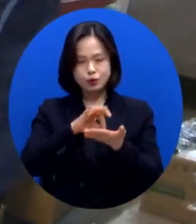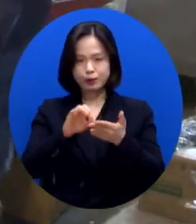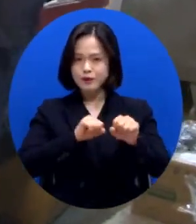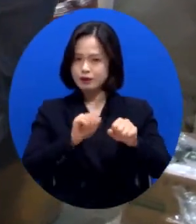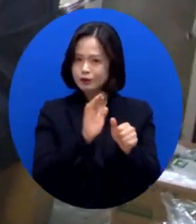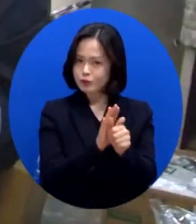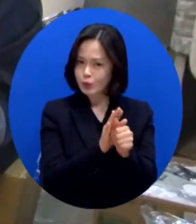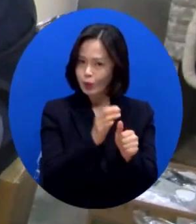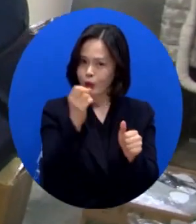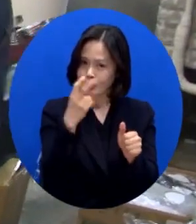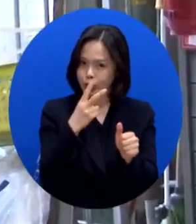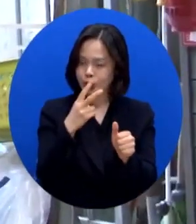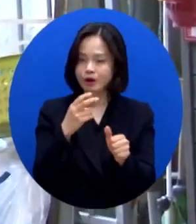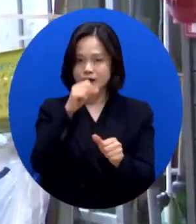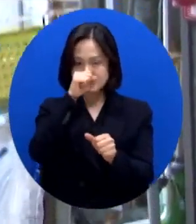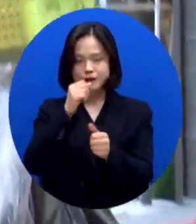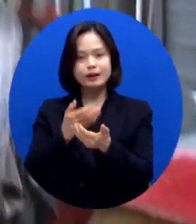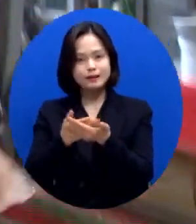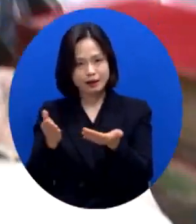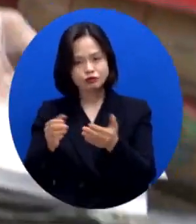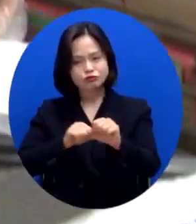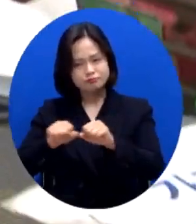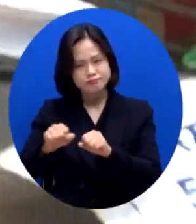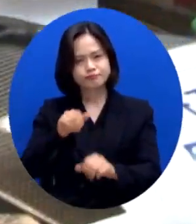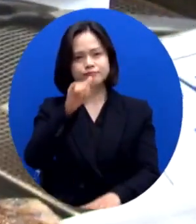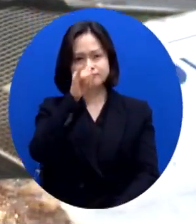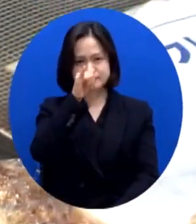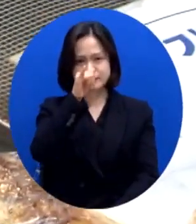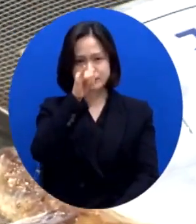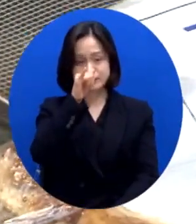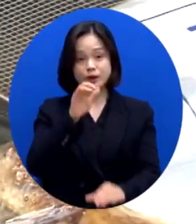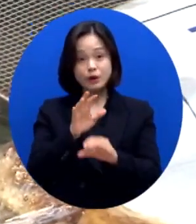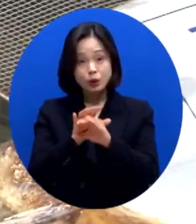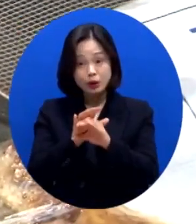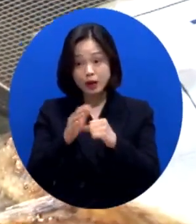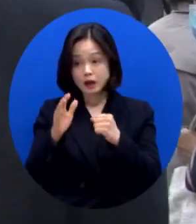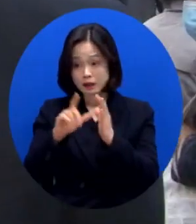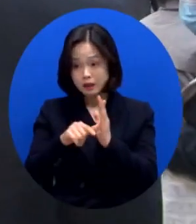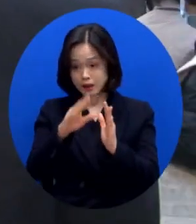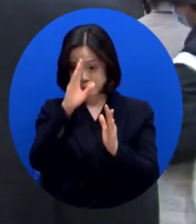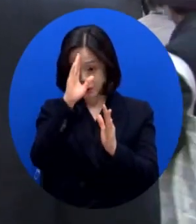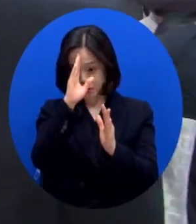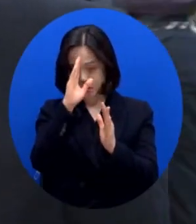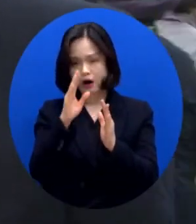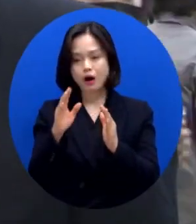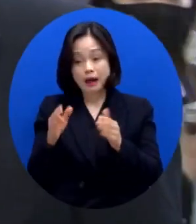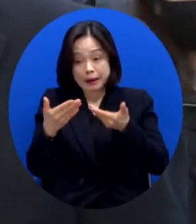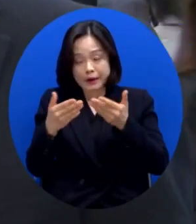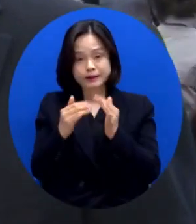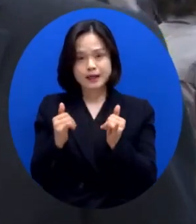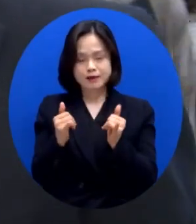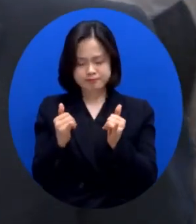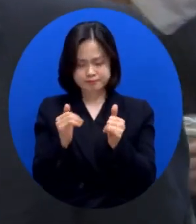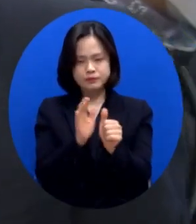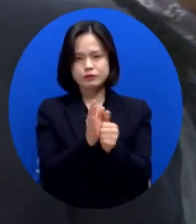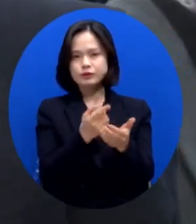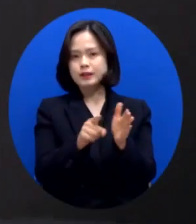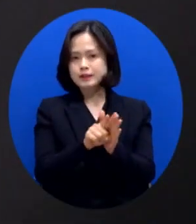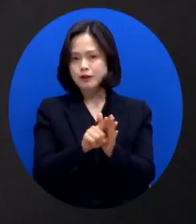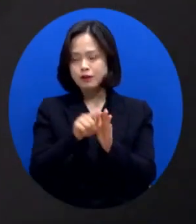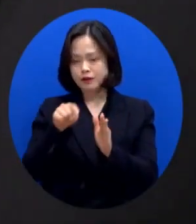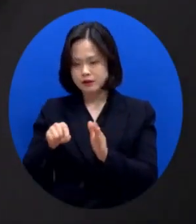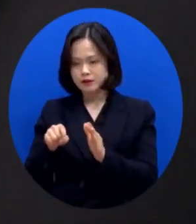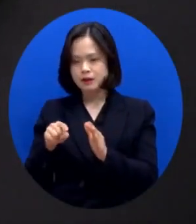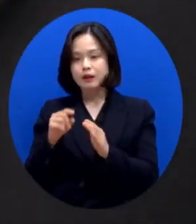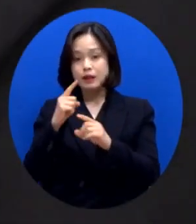또 광림선한나눔운동 등을 전개하고 코로나19 경증 환자를 위한 생활치료시설로 광림세미나하우스 등을 제공하는